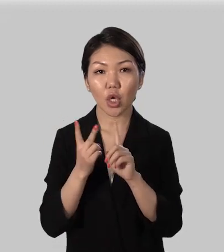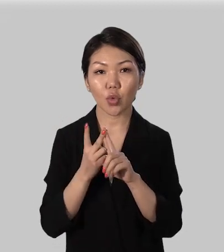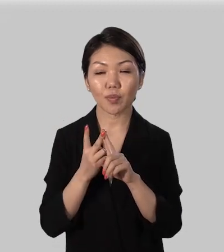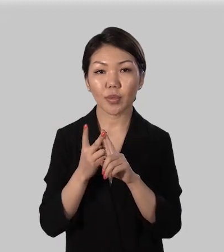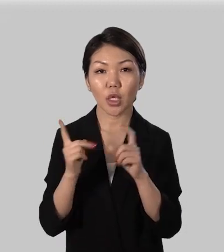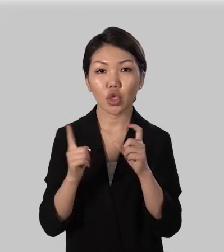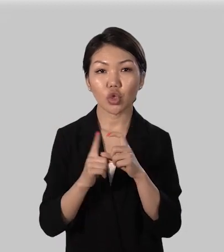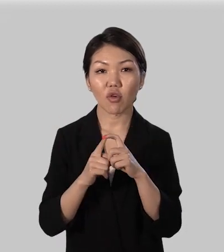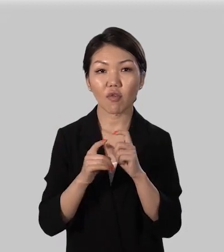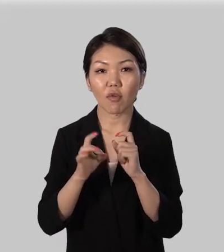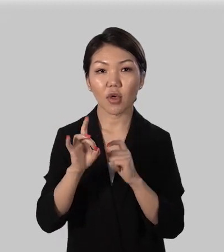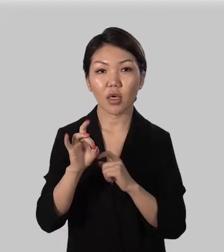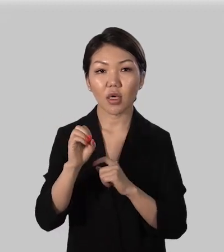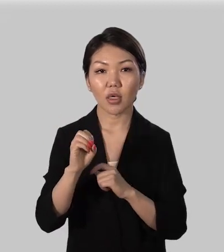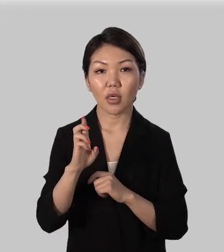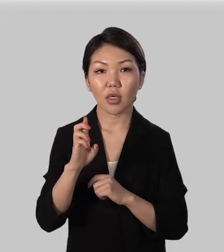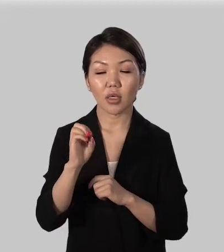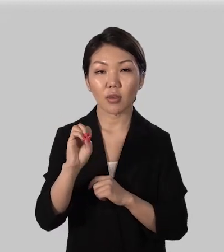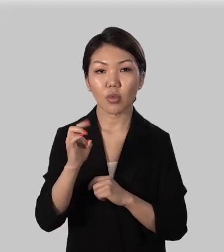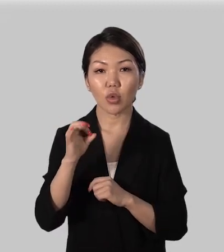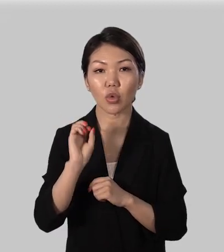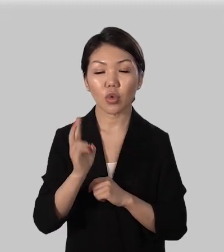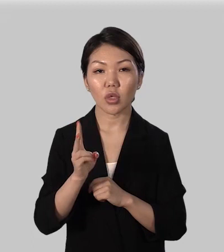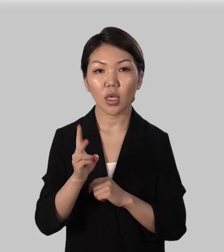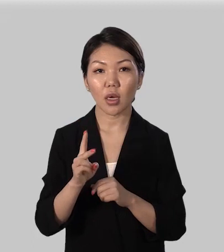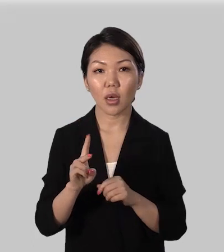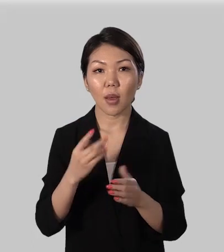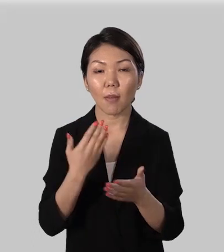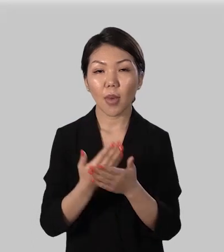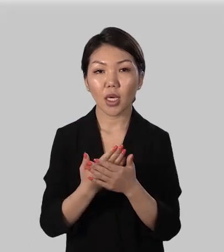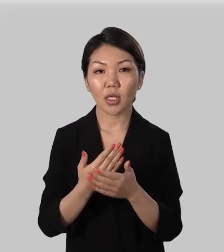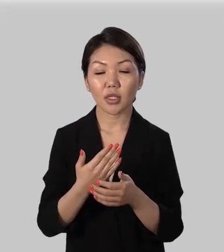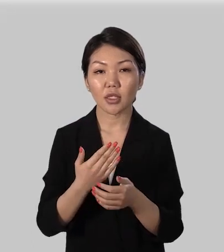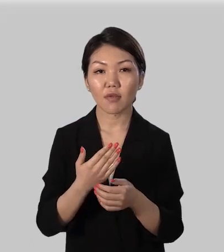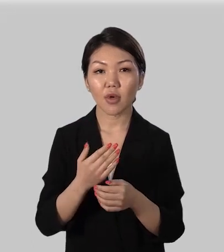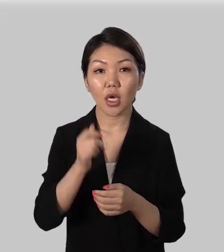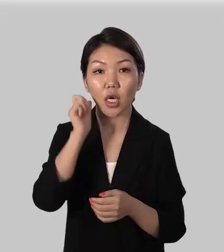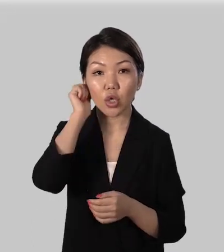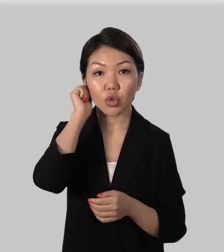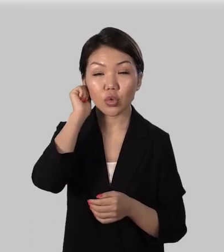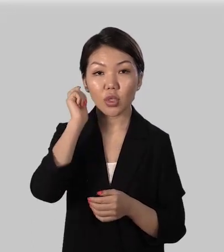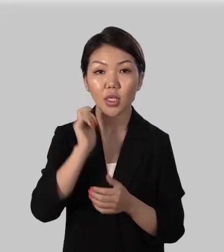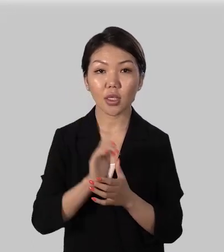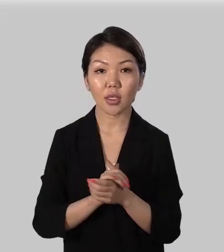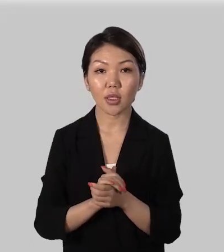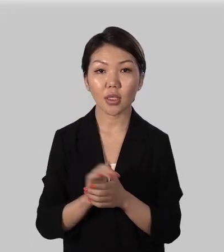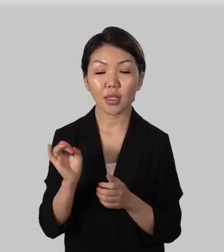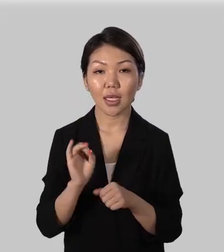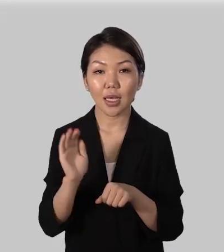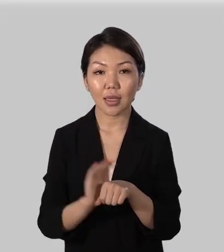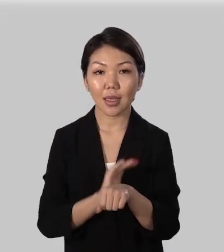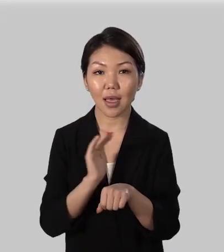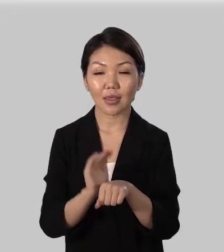слова ребенок подчеркивает не только возраст героя но и наши отношения к нему звучит она